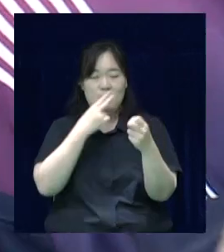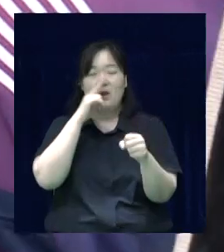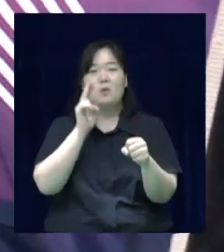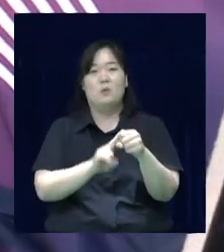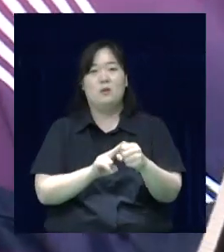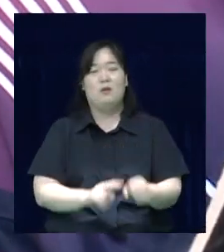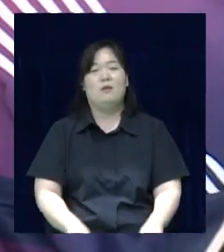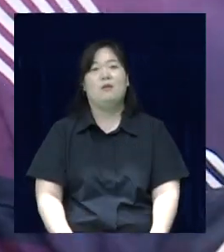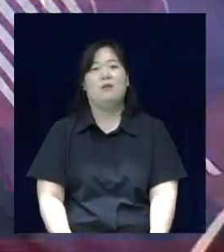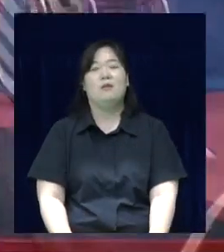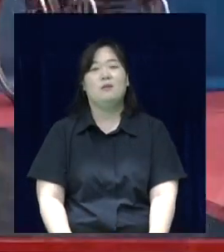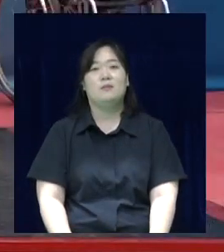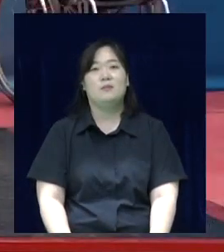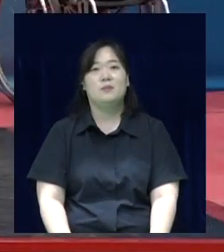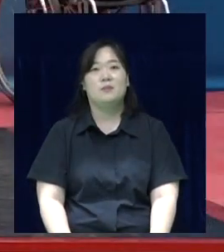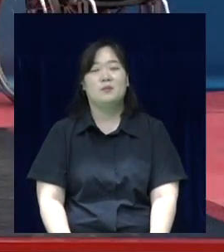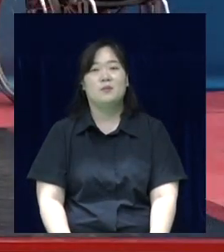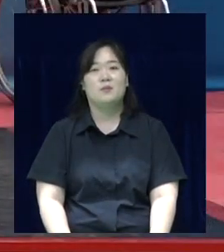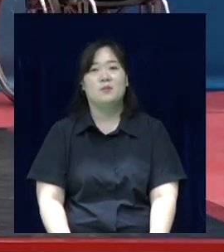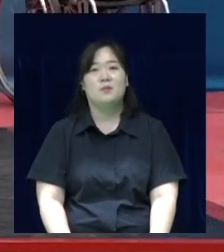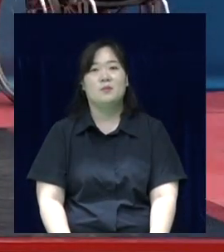선수입니다.